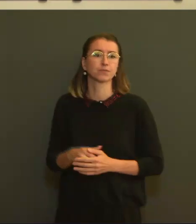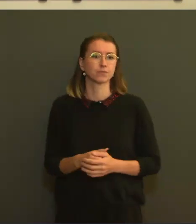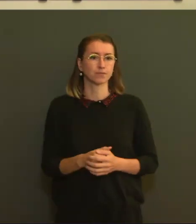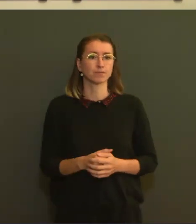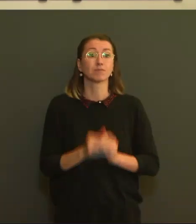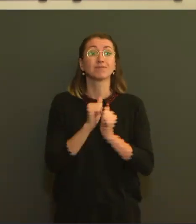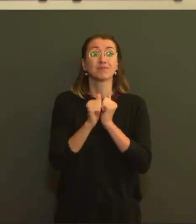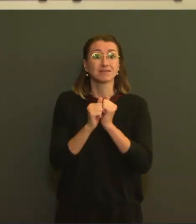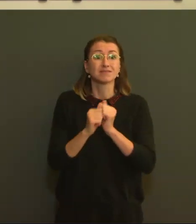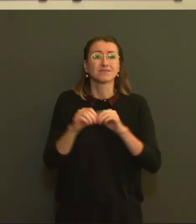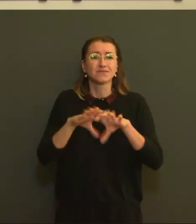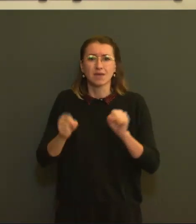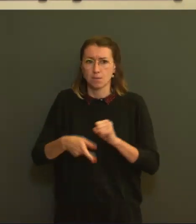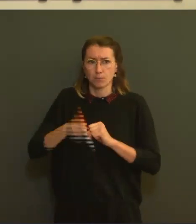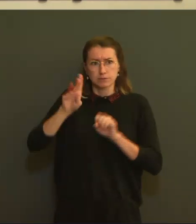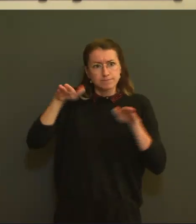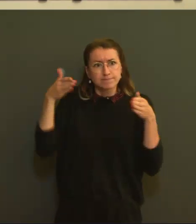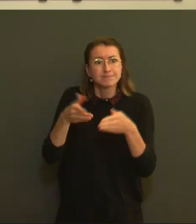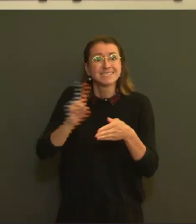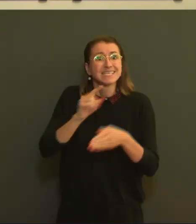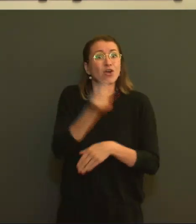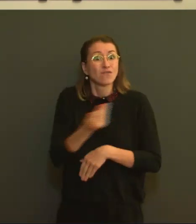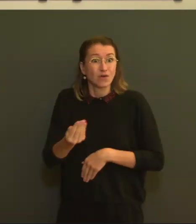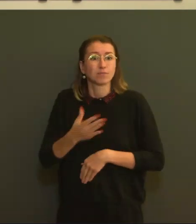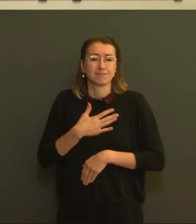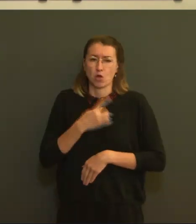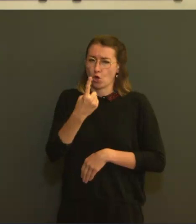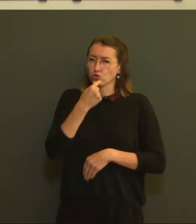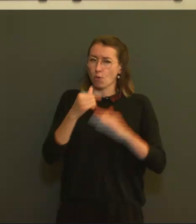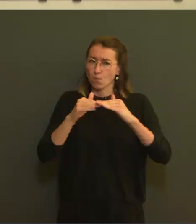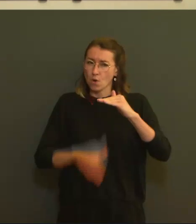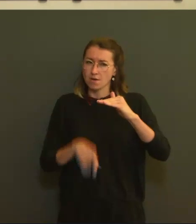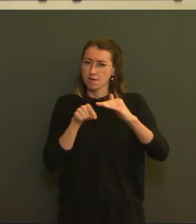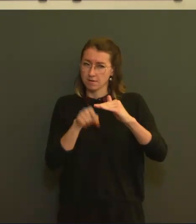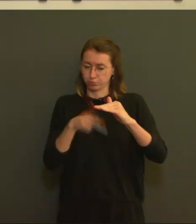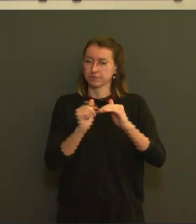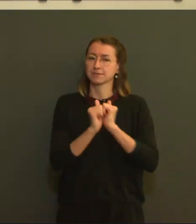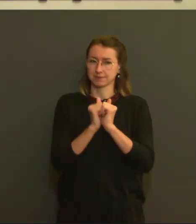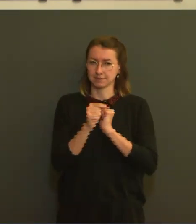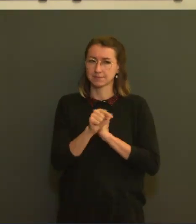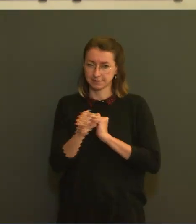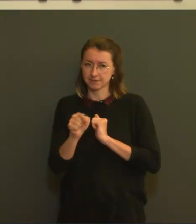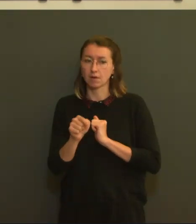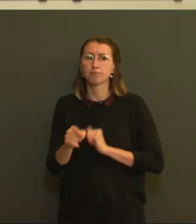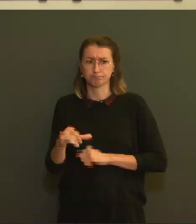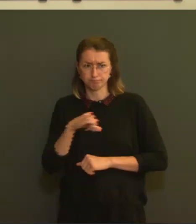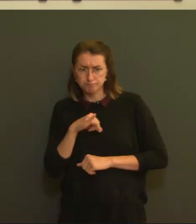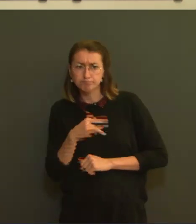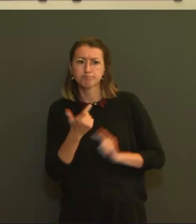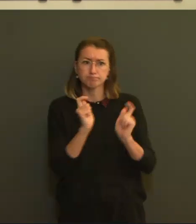an. Et le taux de positivité est plus élevé chez ces enfants-là, et ce, à partir de 13